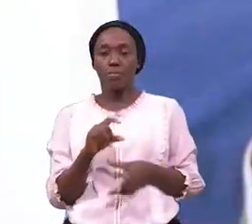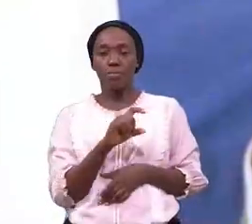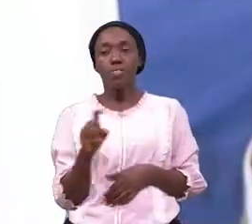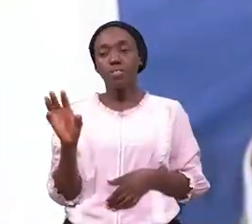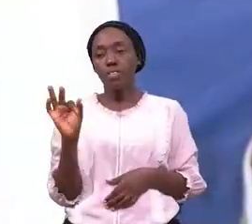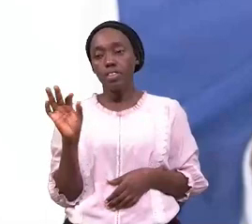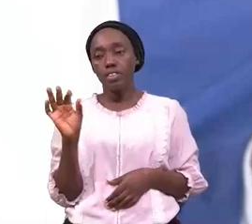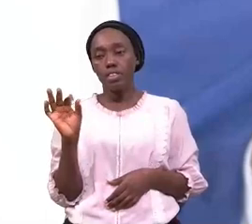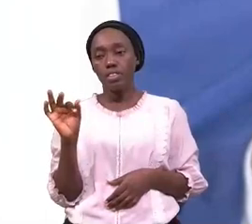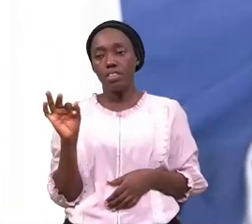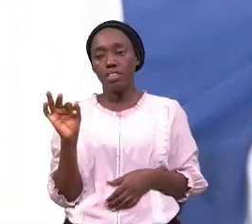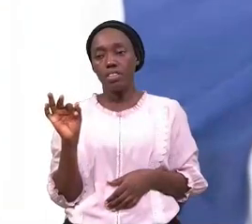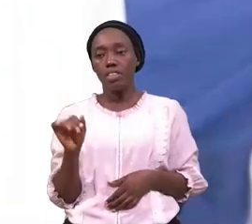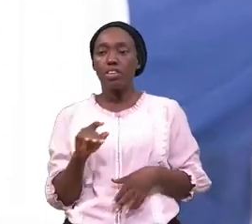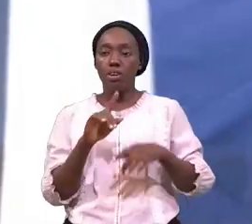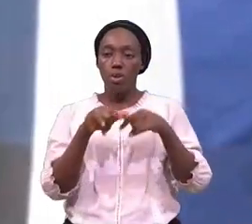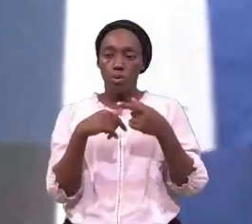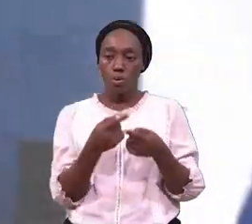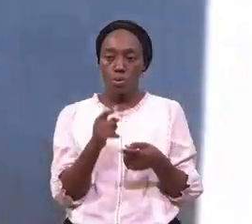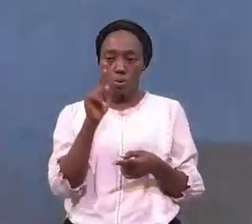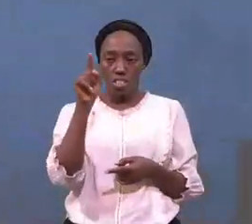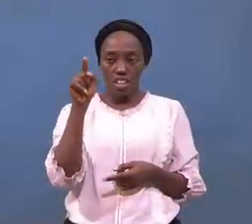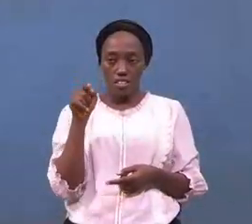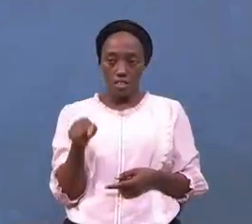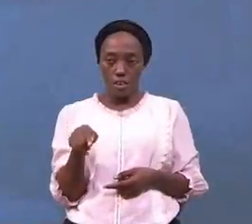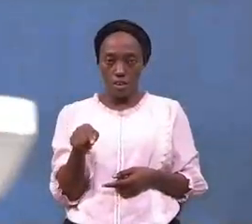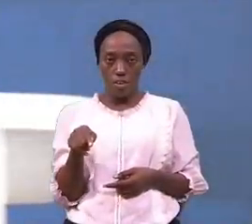19. Il dit, allez donc.